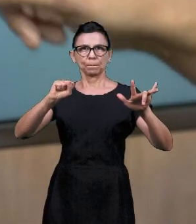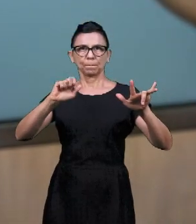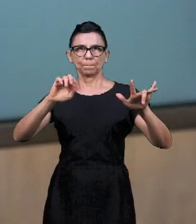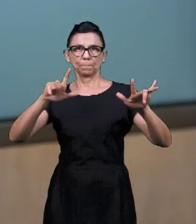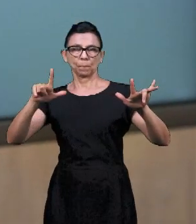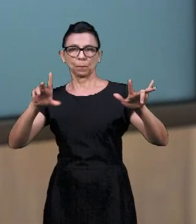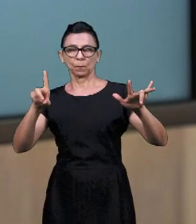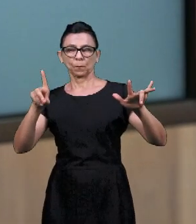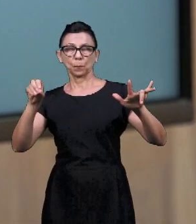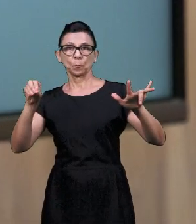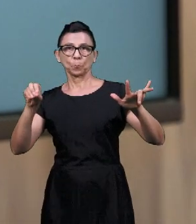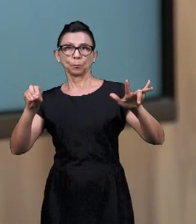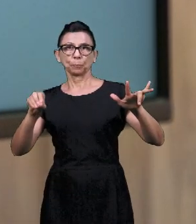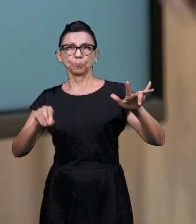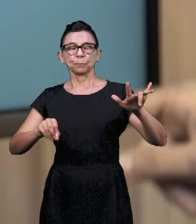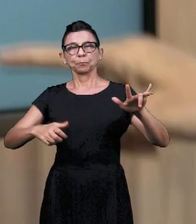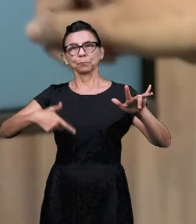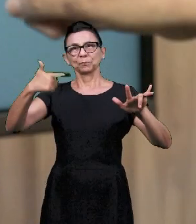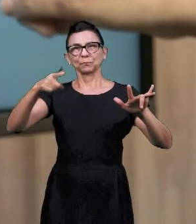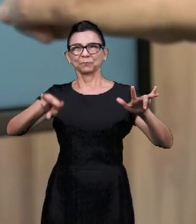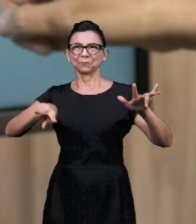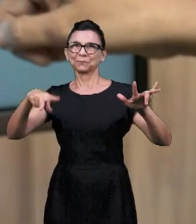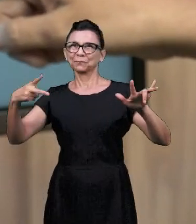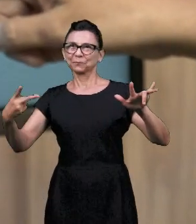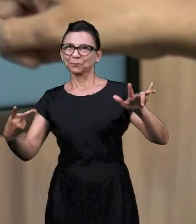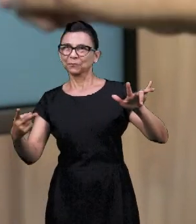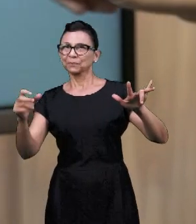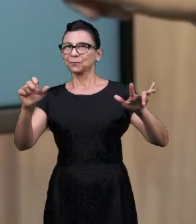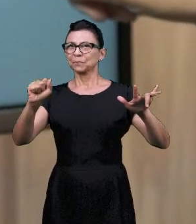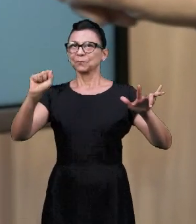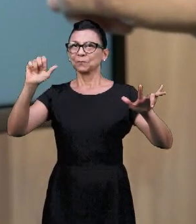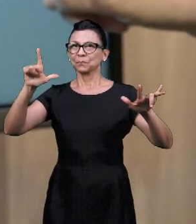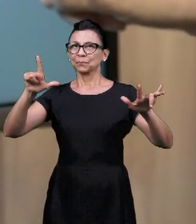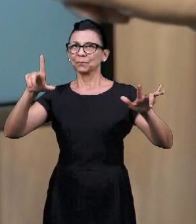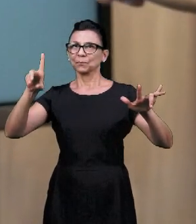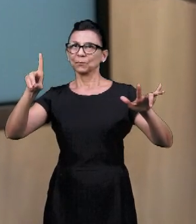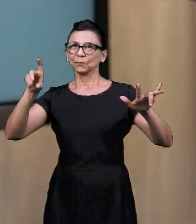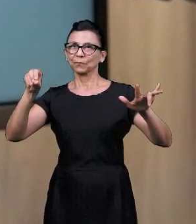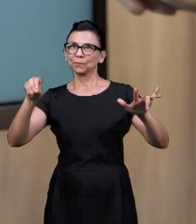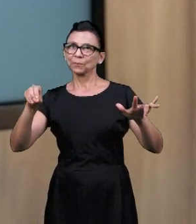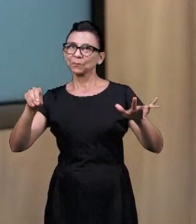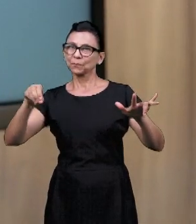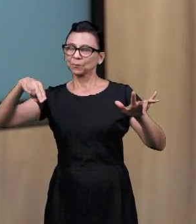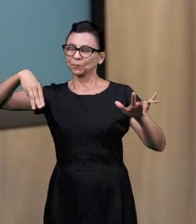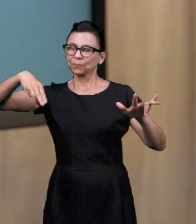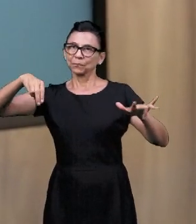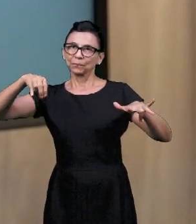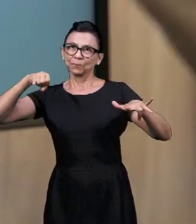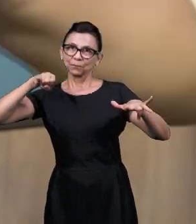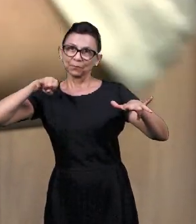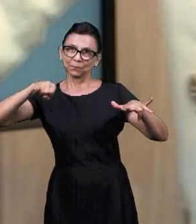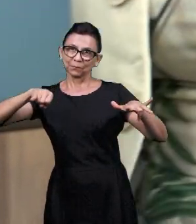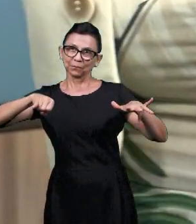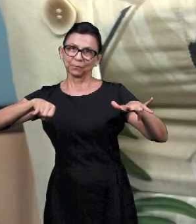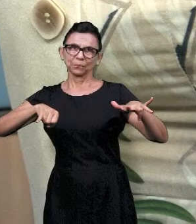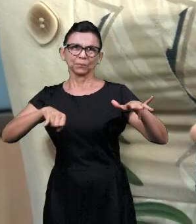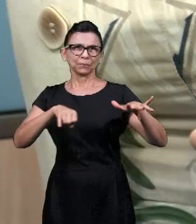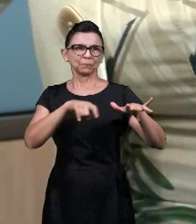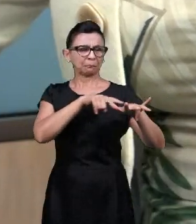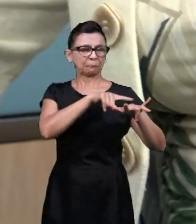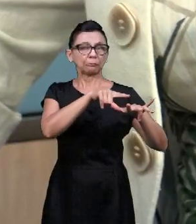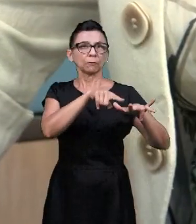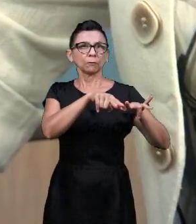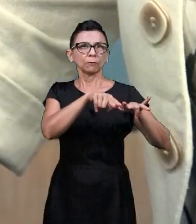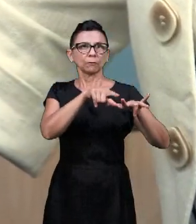inversion, sol, do et mi. Regardez bien, la position